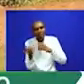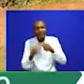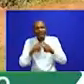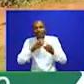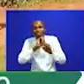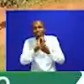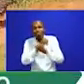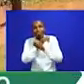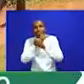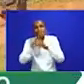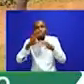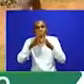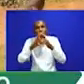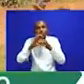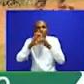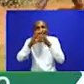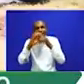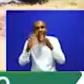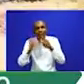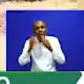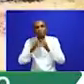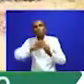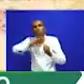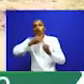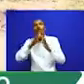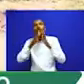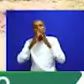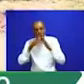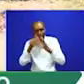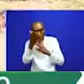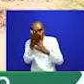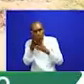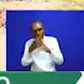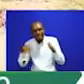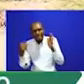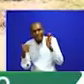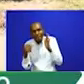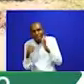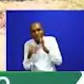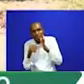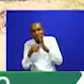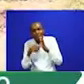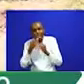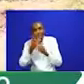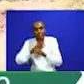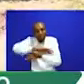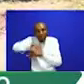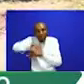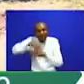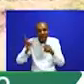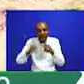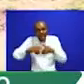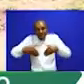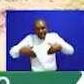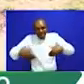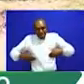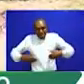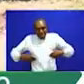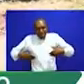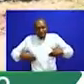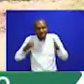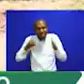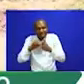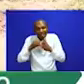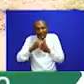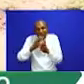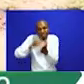kuboto kubwaterana na barayi baito gati yeme chande ile temerie nseme yu na muna basai kwebwa tani no bwaki bwe